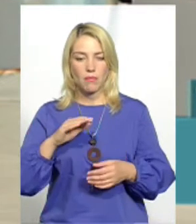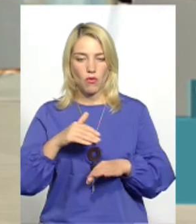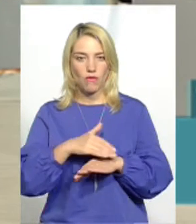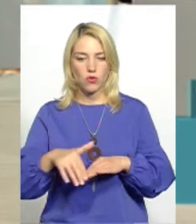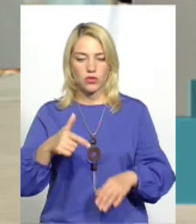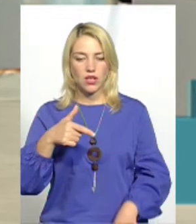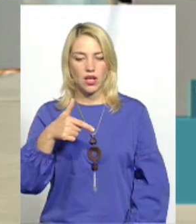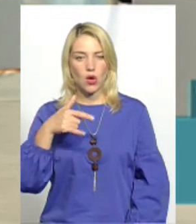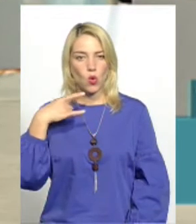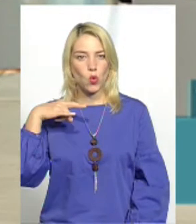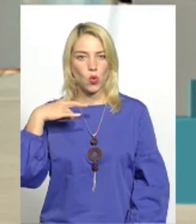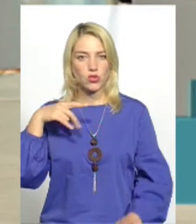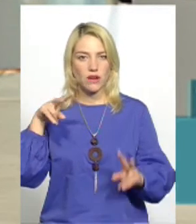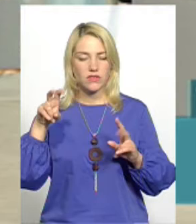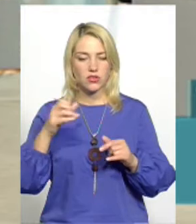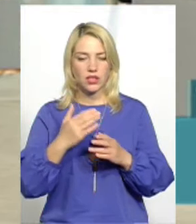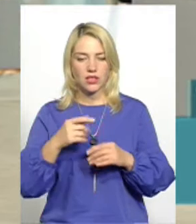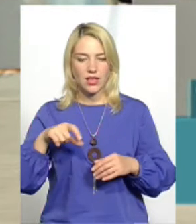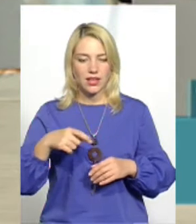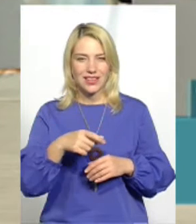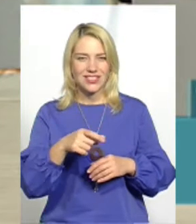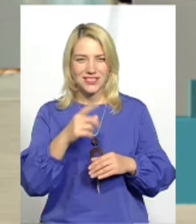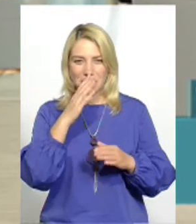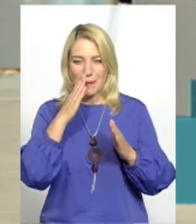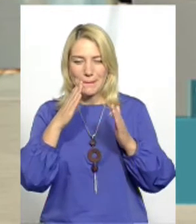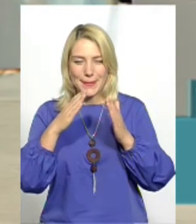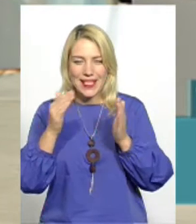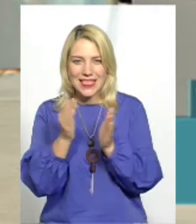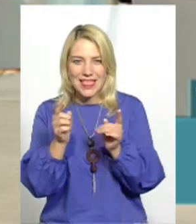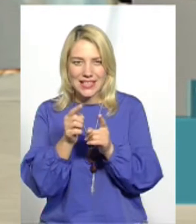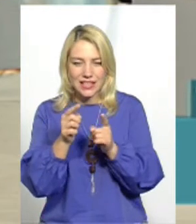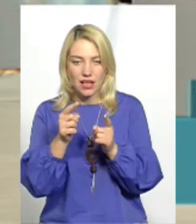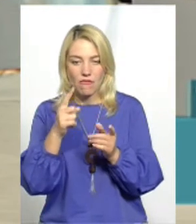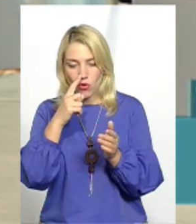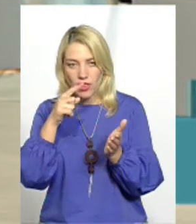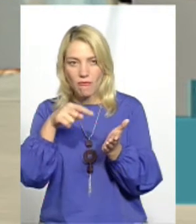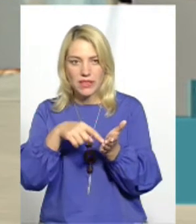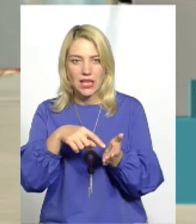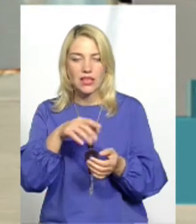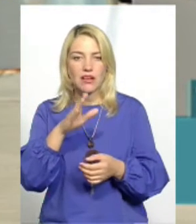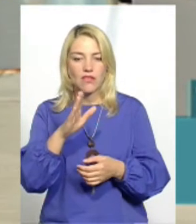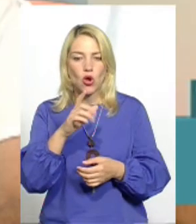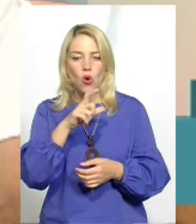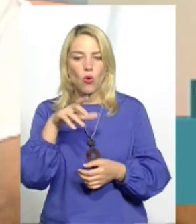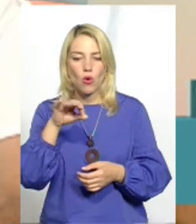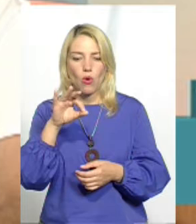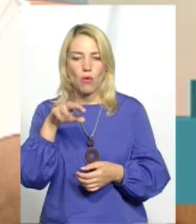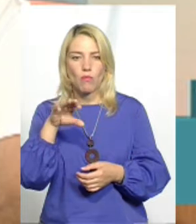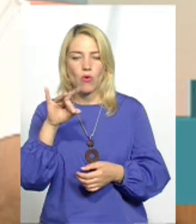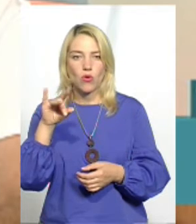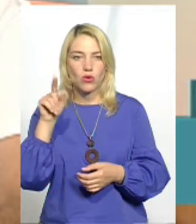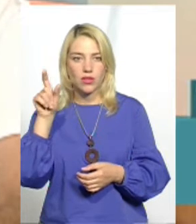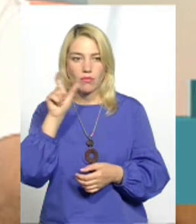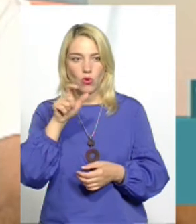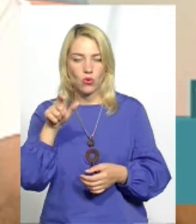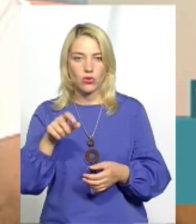звідти, протікає такий маленький річечок, як річечка, і вона впадає в комору. Там люди